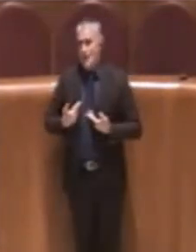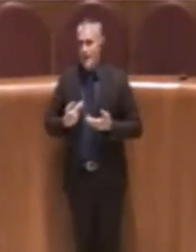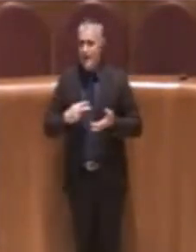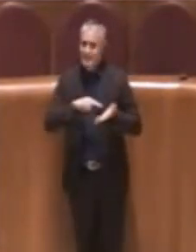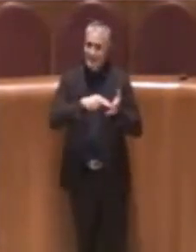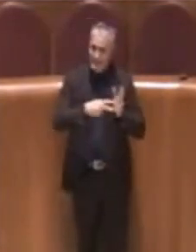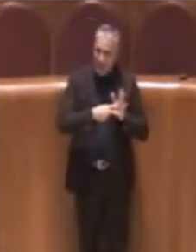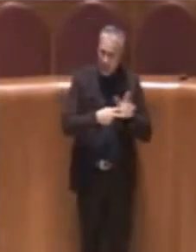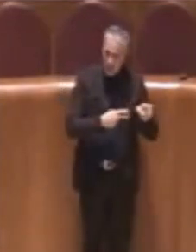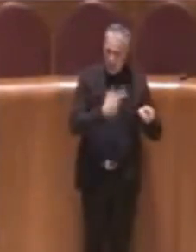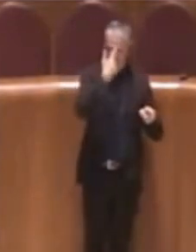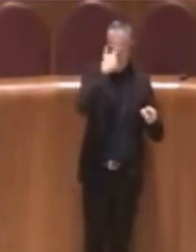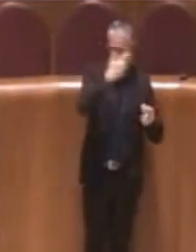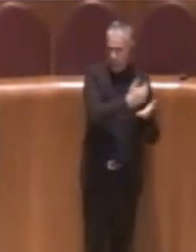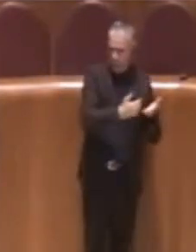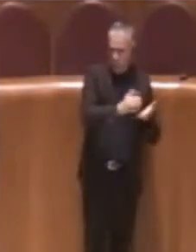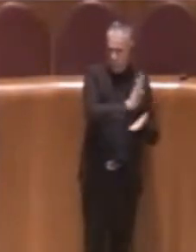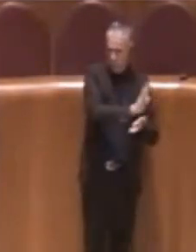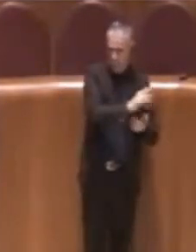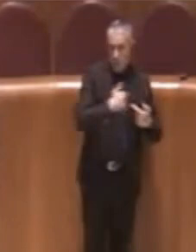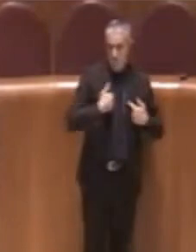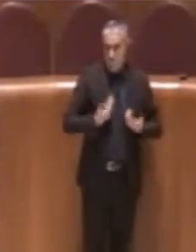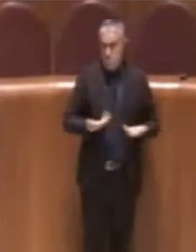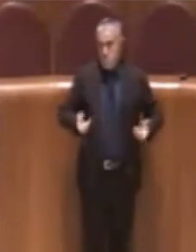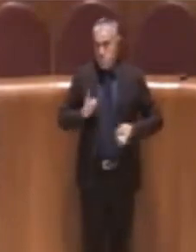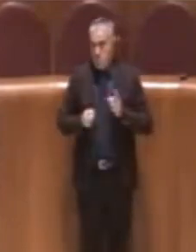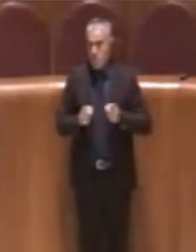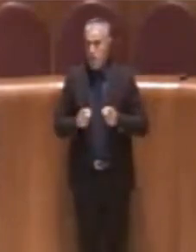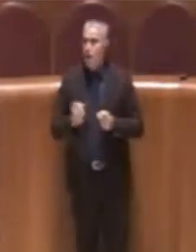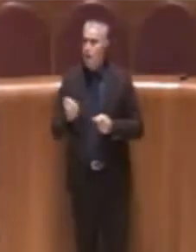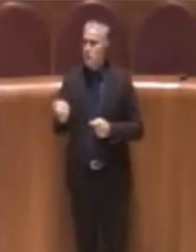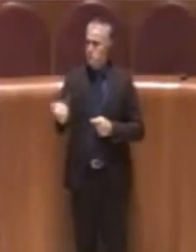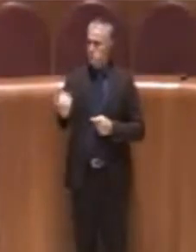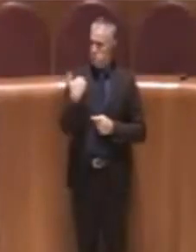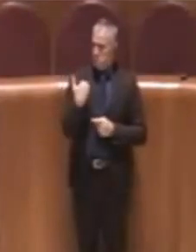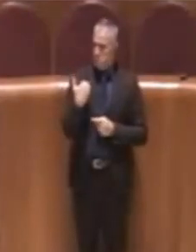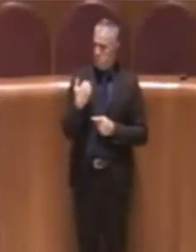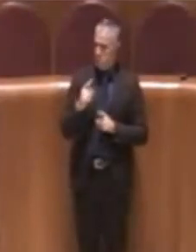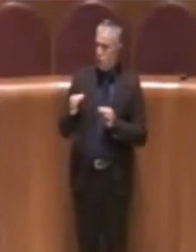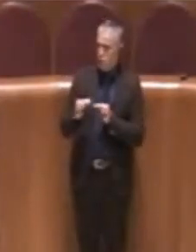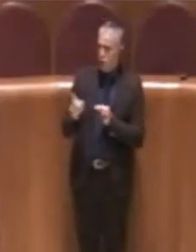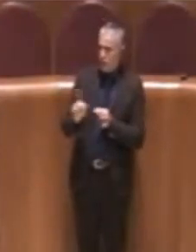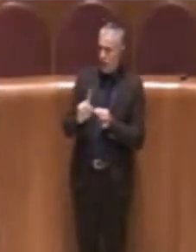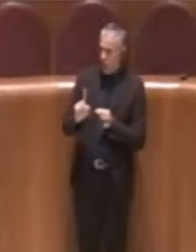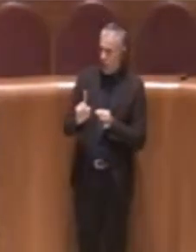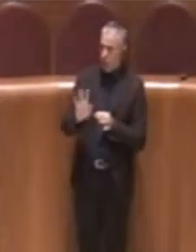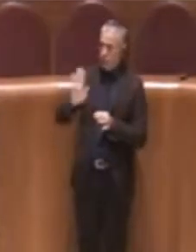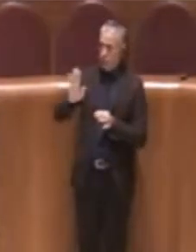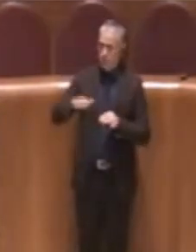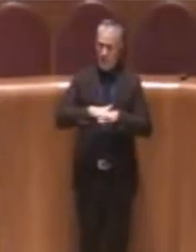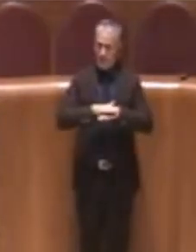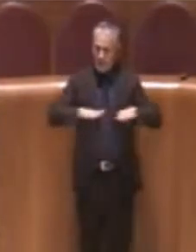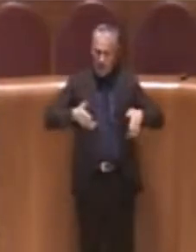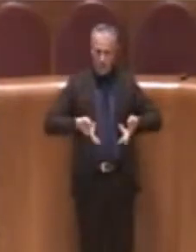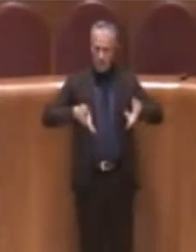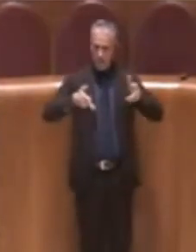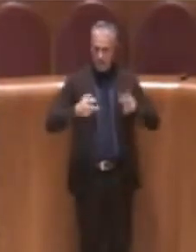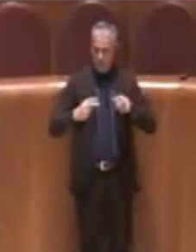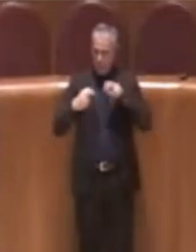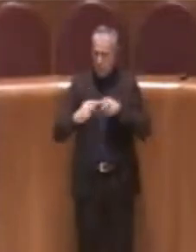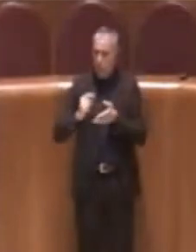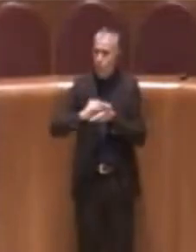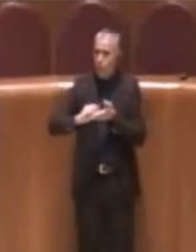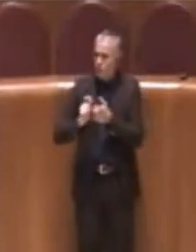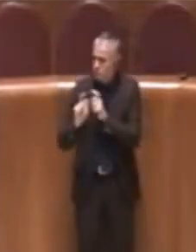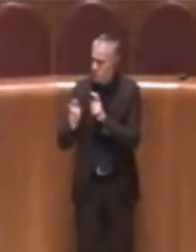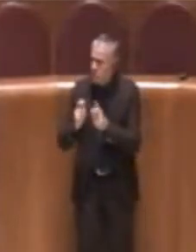le fattispecie e quindi, quando abbiamo ricevuto il parere contrario, ci siamo seduti al tavolo con gli uffici e abbiamo cercato di capire quali erano